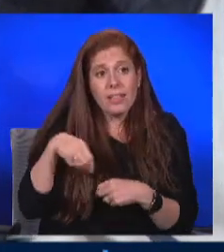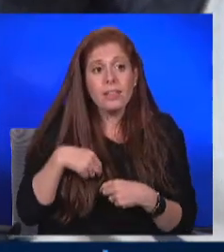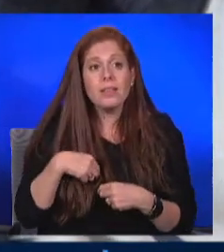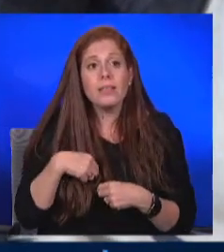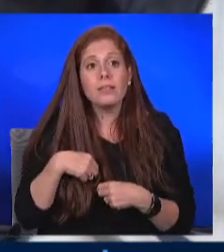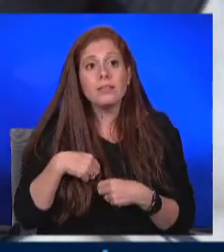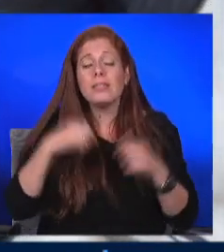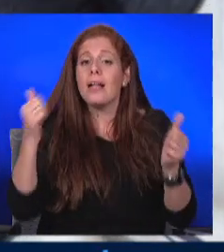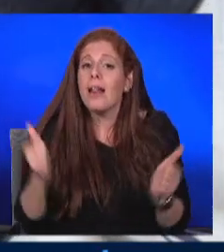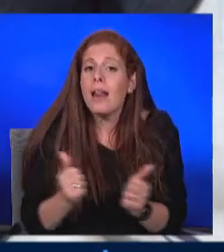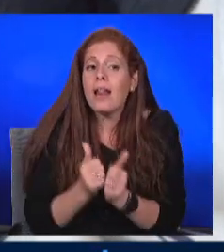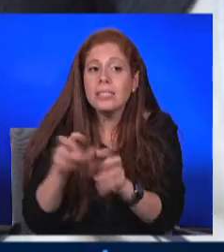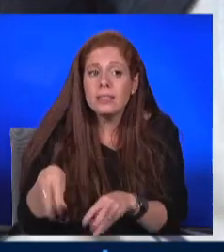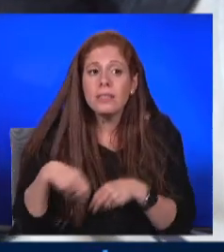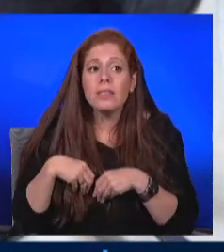לצידי